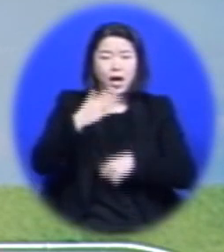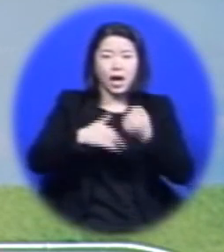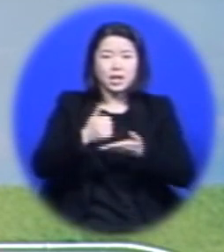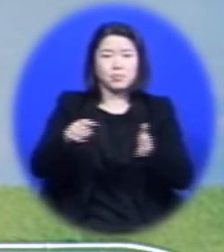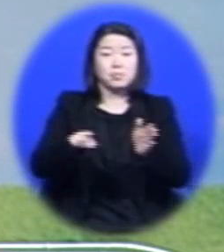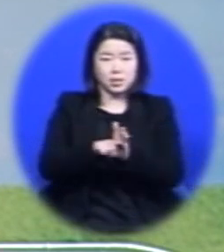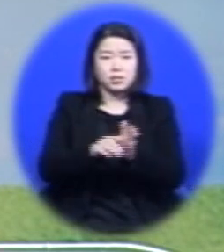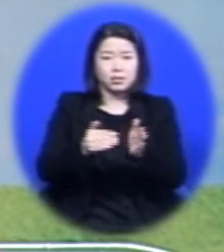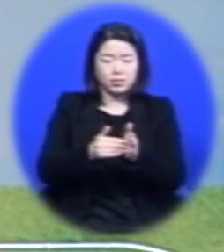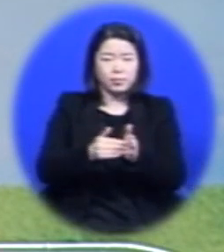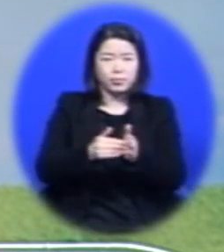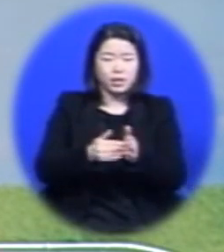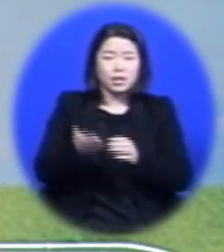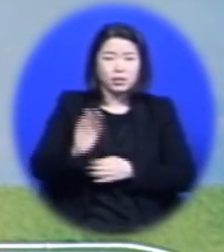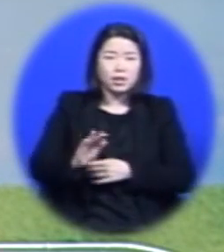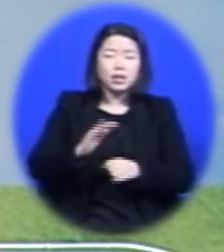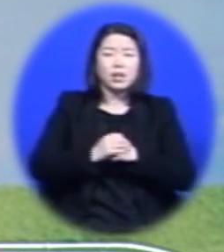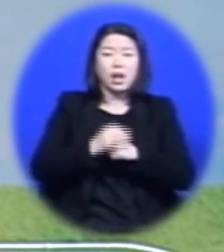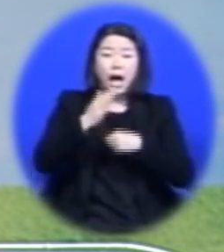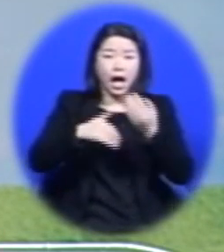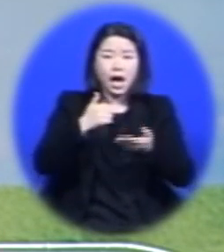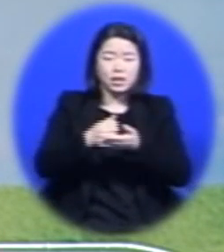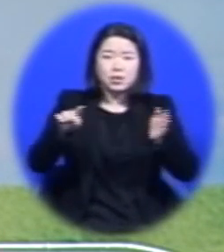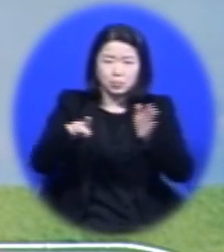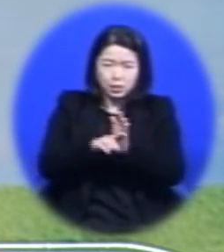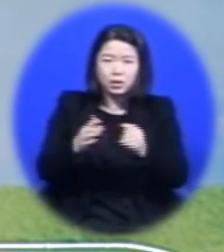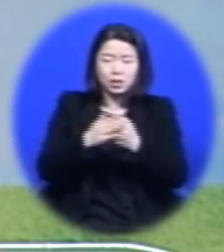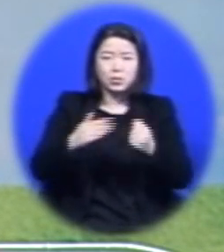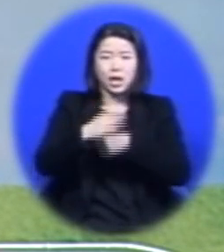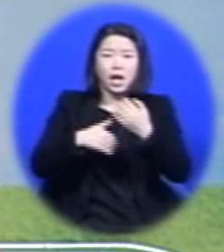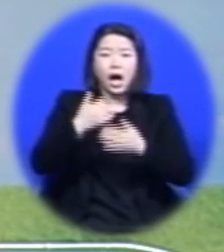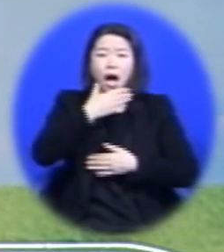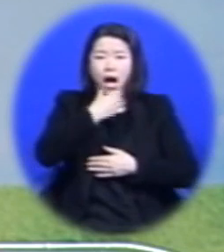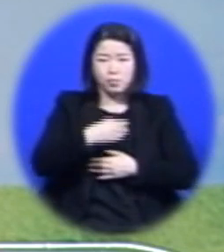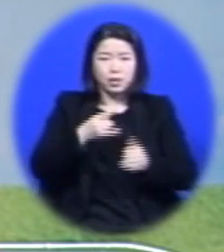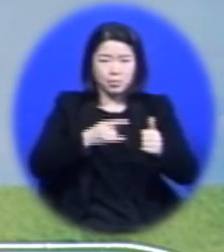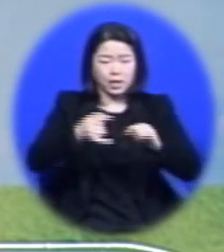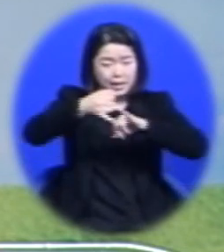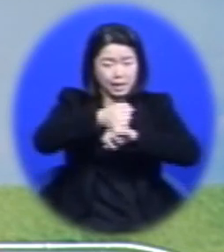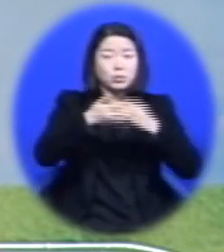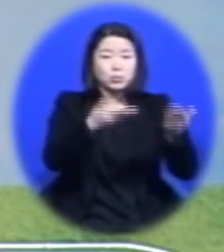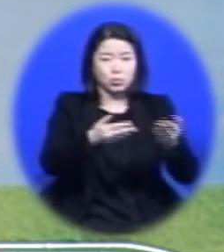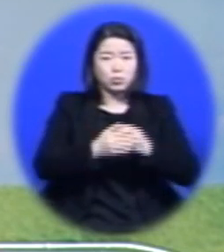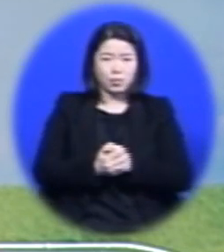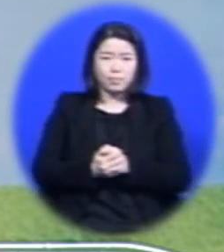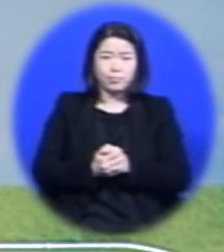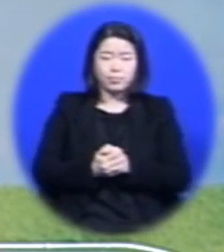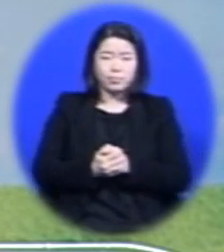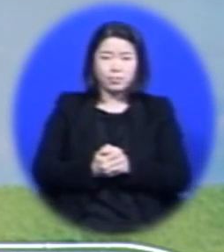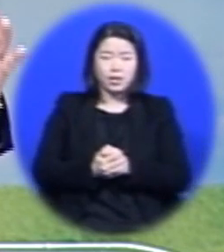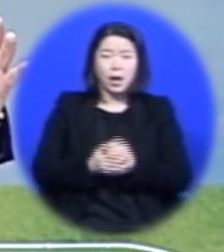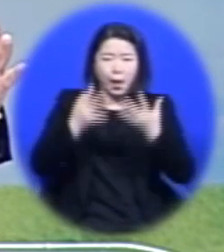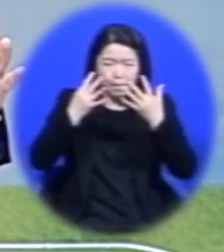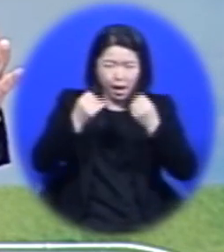믿었습니다 그런데 하나님을 믿었기 때문에 하나님이 아브라함에게 약속을 하셨어요 예